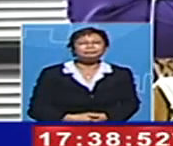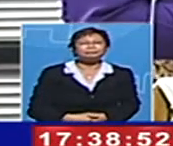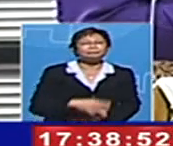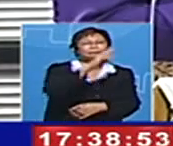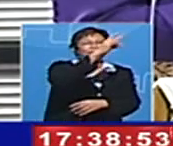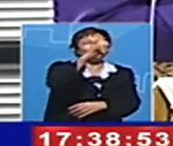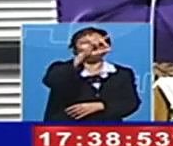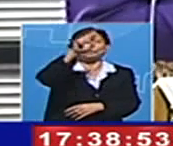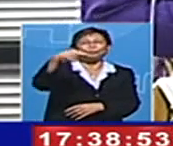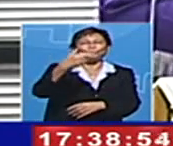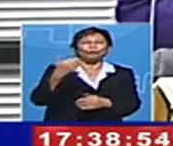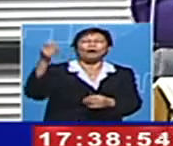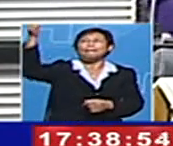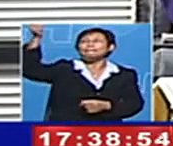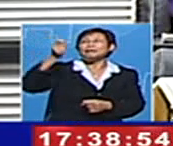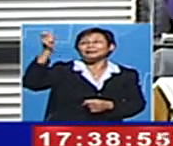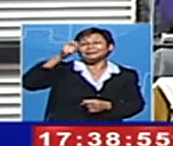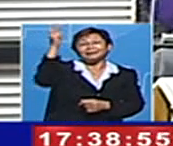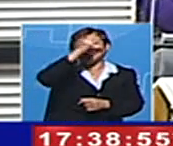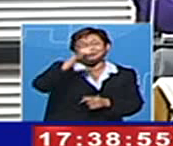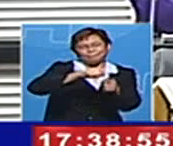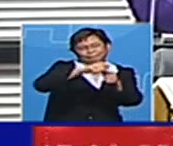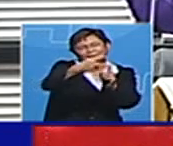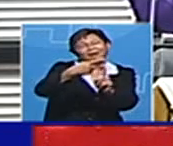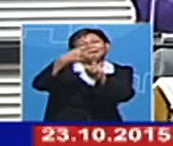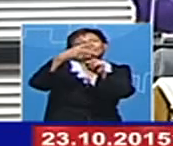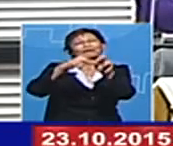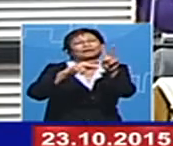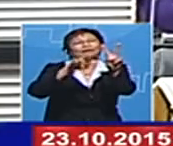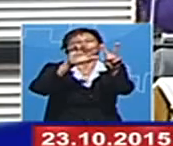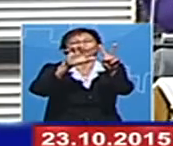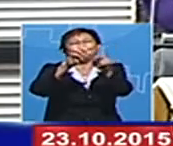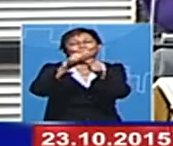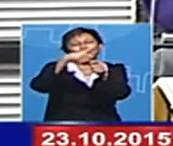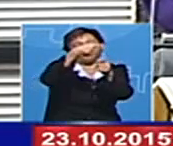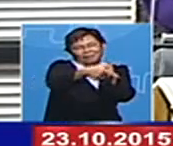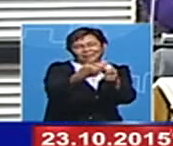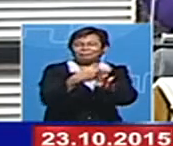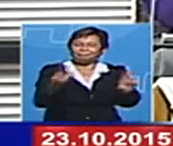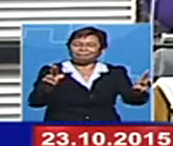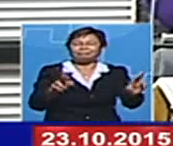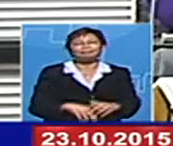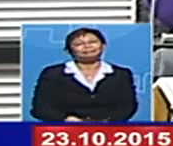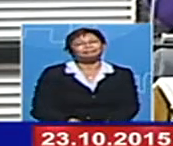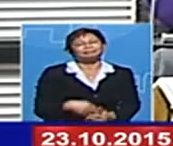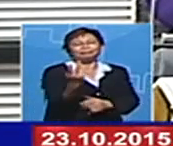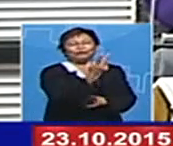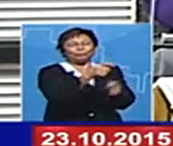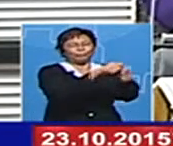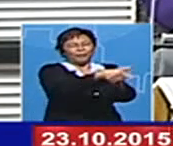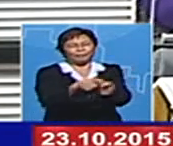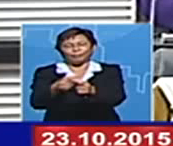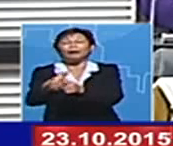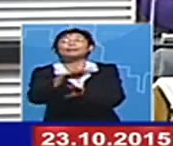700 Rib pesara kerajaan pula bayaran khas R250 disediakan kedua-dua bayaran